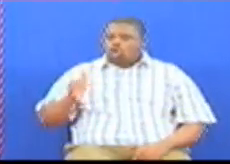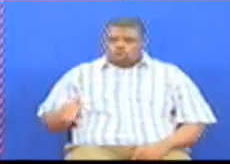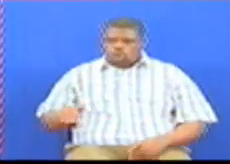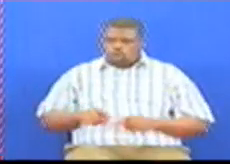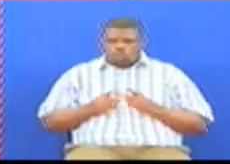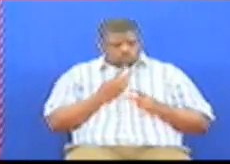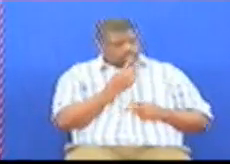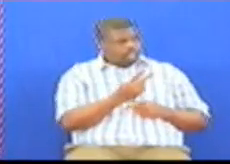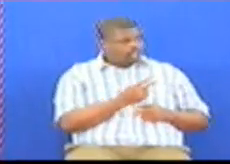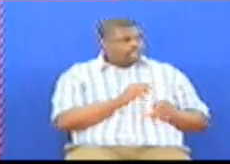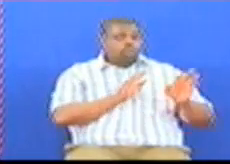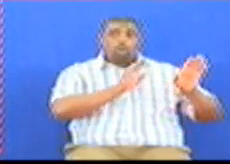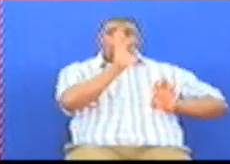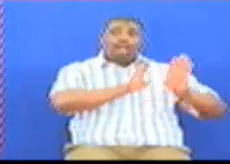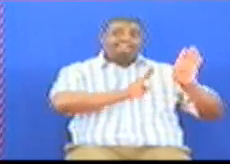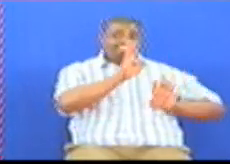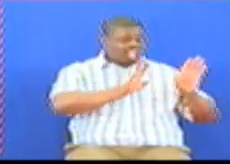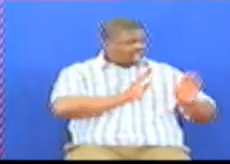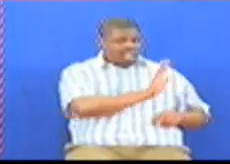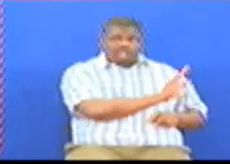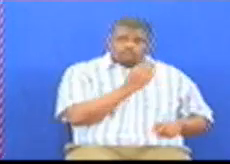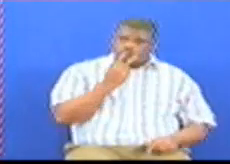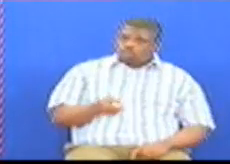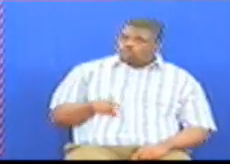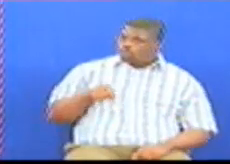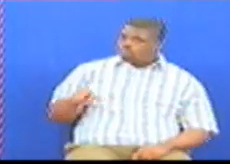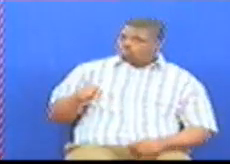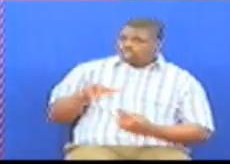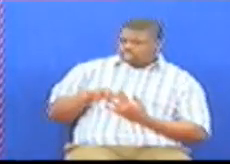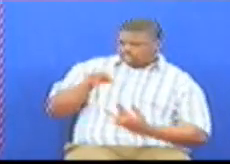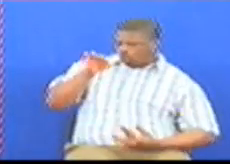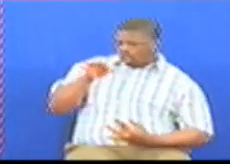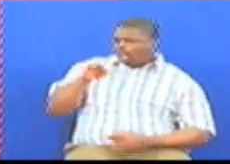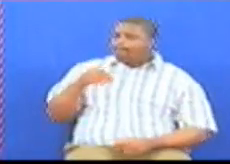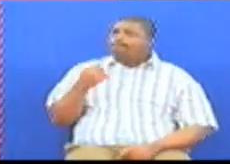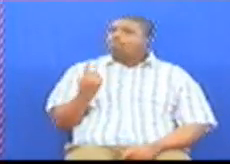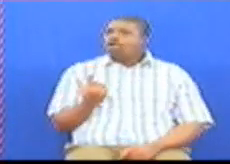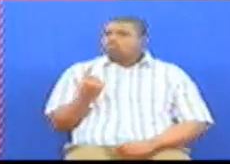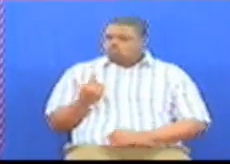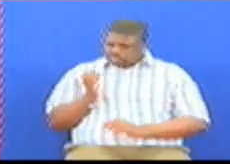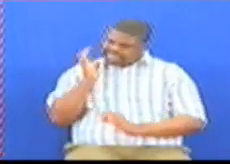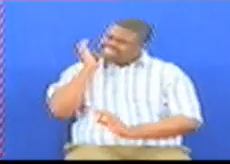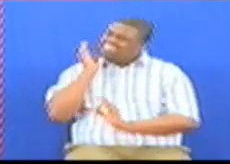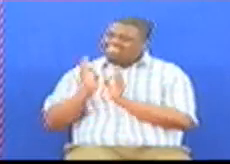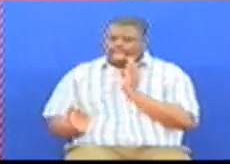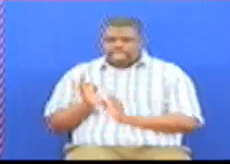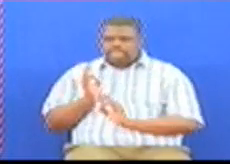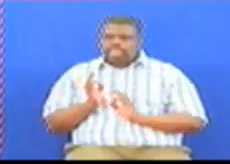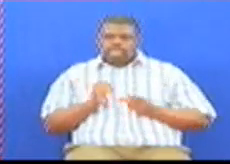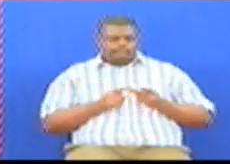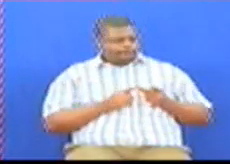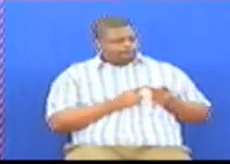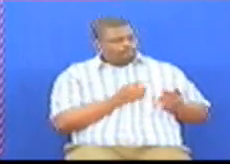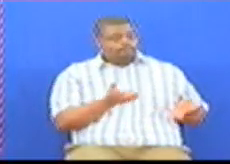ukiangalia jiografia yake utaona Igoole pale walipochagua mara ya kwanza ndio sahihi. Kwa hiyo Mheshimiwa, na bahati nzuri watu wengi